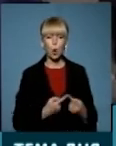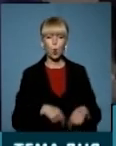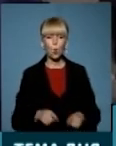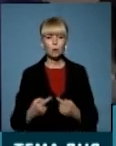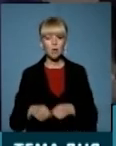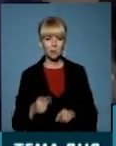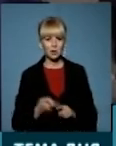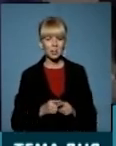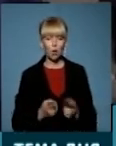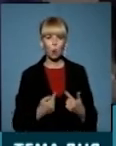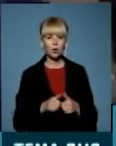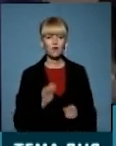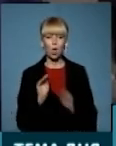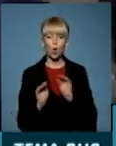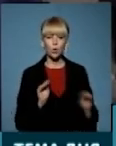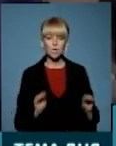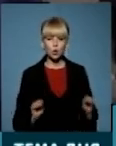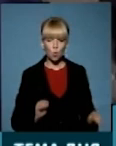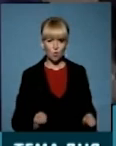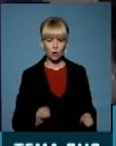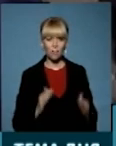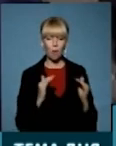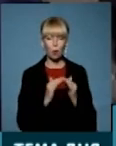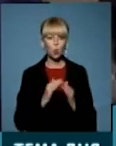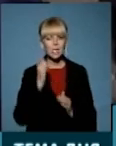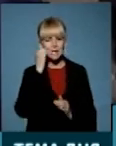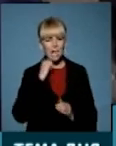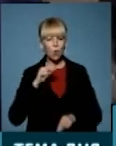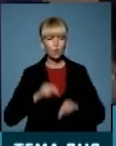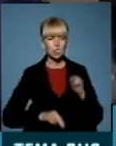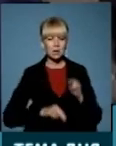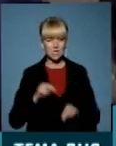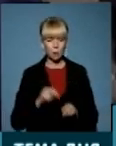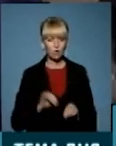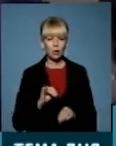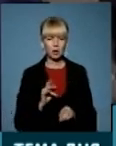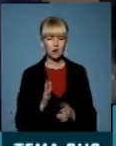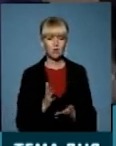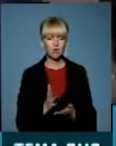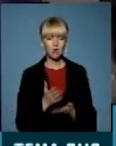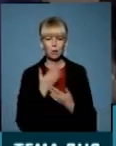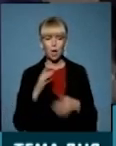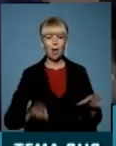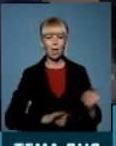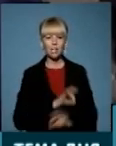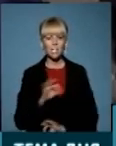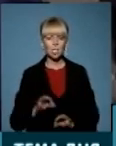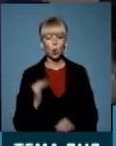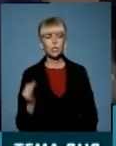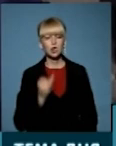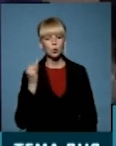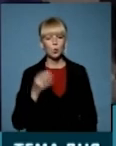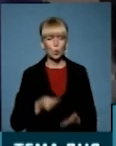це об'єкти, які розташовані в будинках старої забудови, які там мають архітектурну,